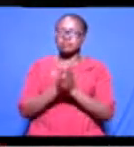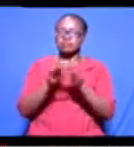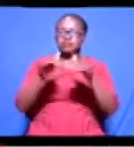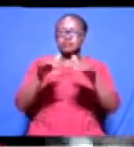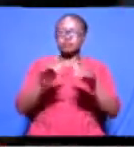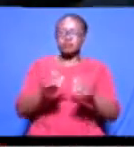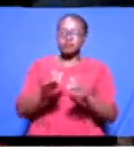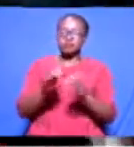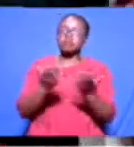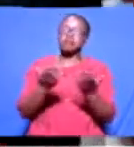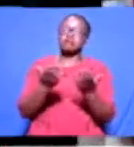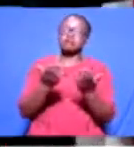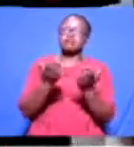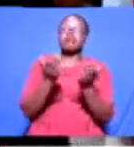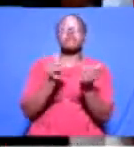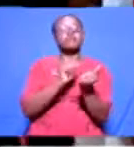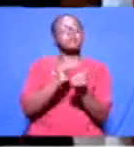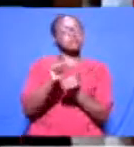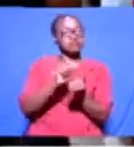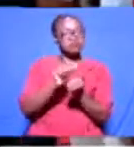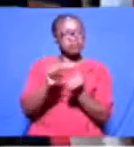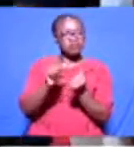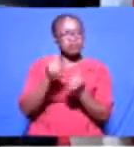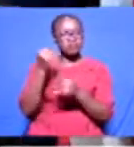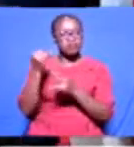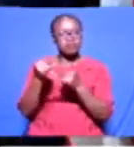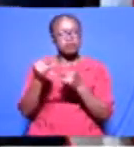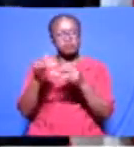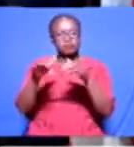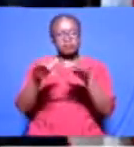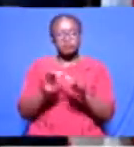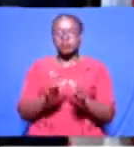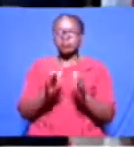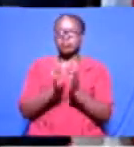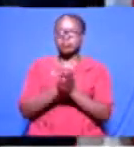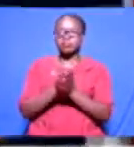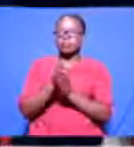Ijumaa, na baadaye mazishi yake nyumbani kwake huko Udhaya siku ya Jumamosi.